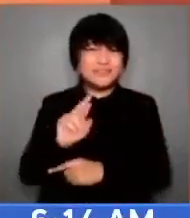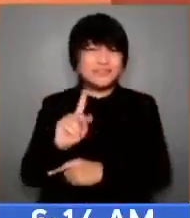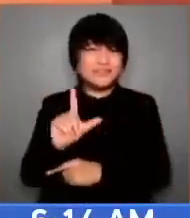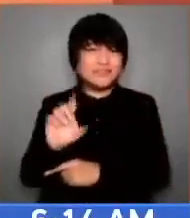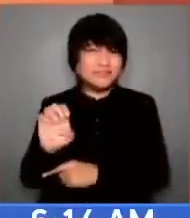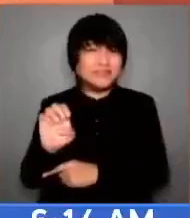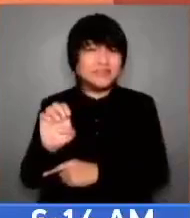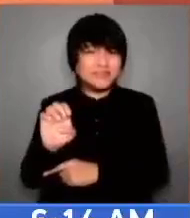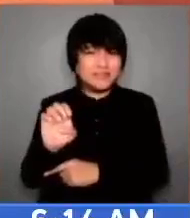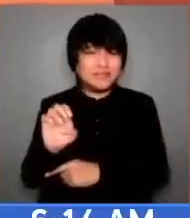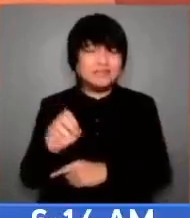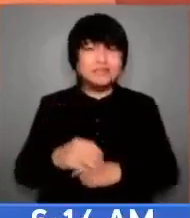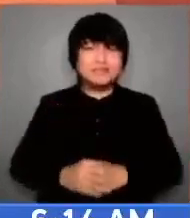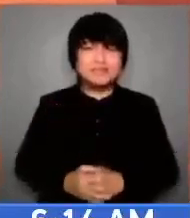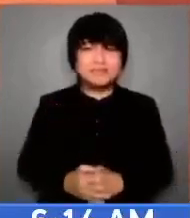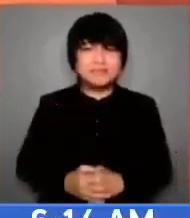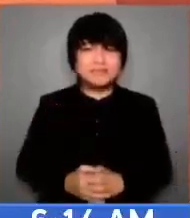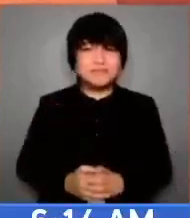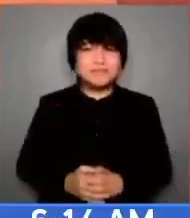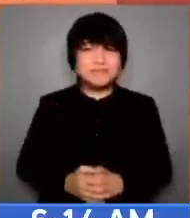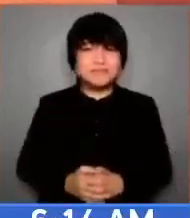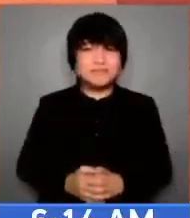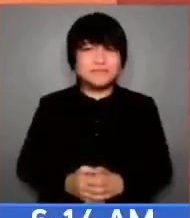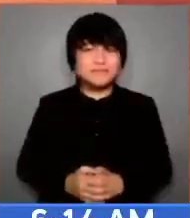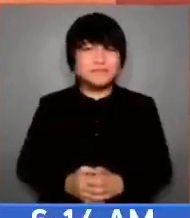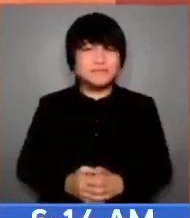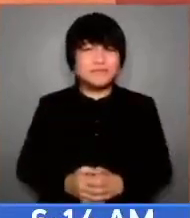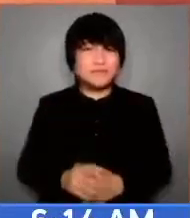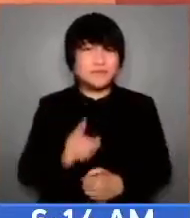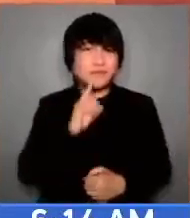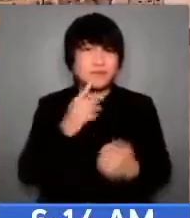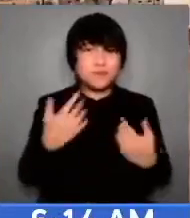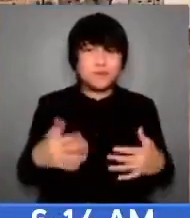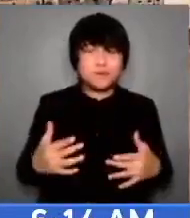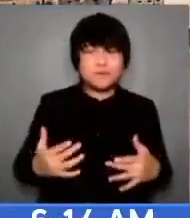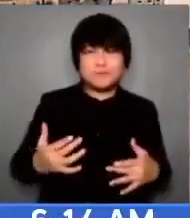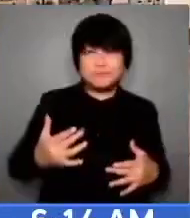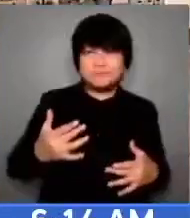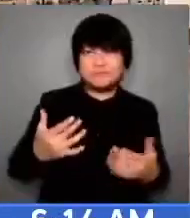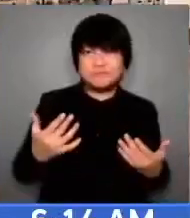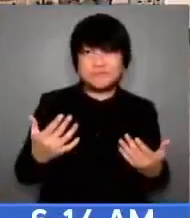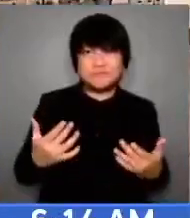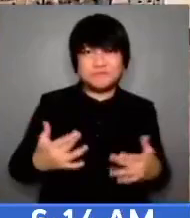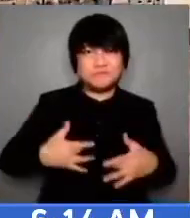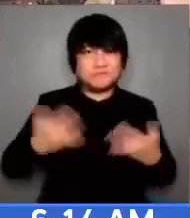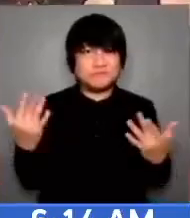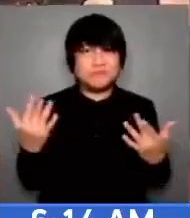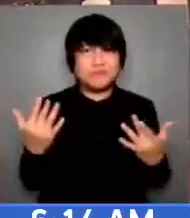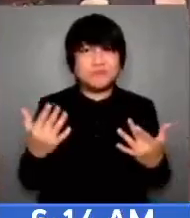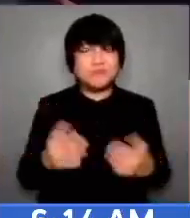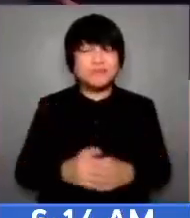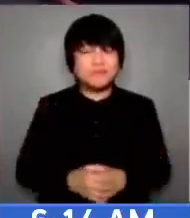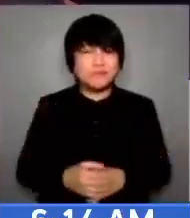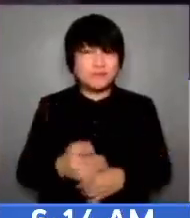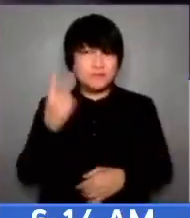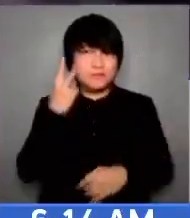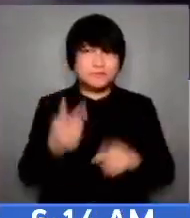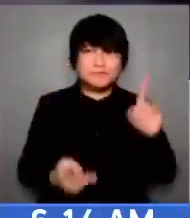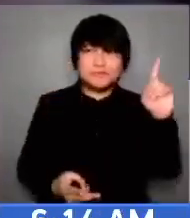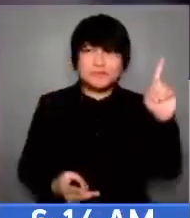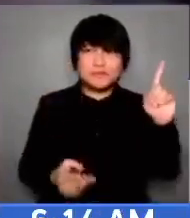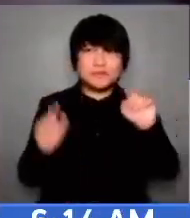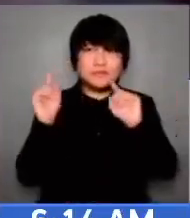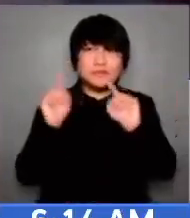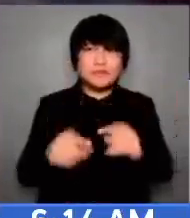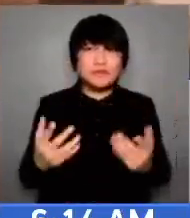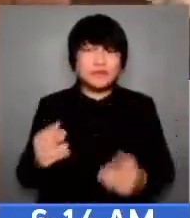Spell. Fabulously frightening, yan po ang theme for this year's ball. Looking forward naman dyan, ang first-time attendee na si Miss Universe